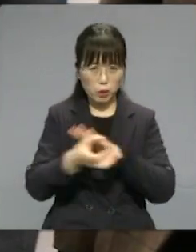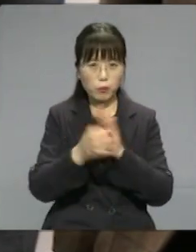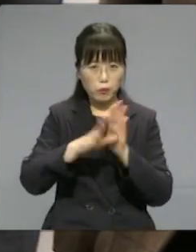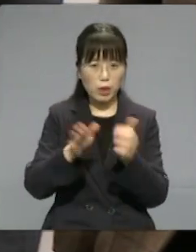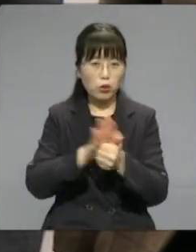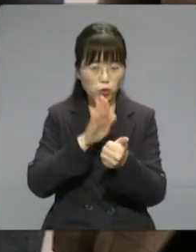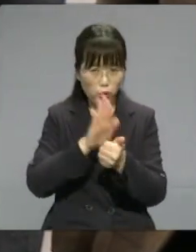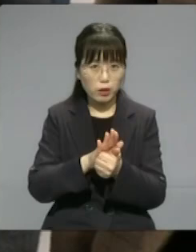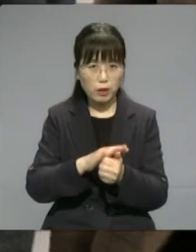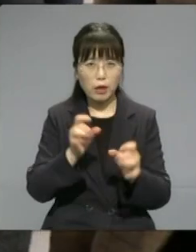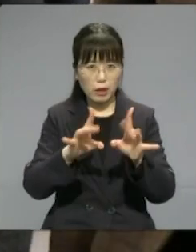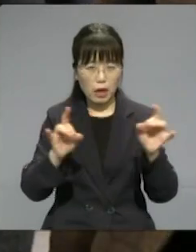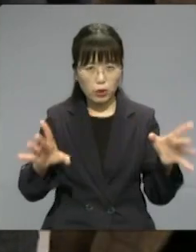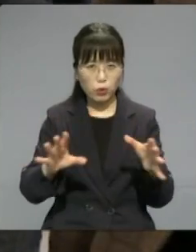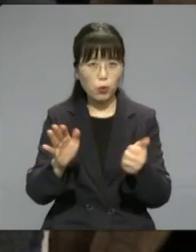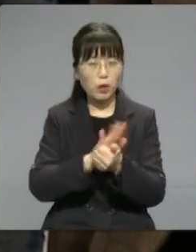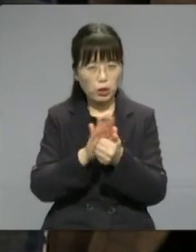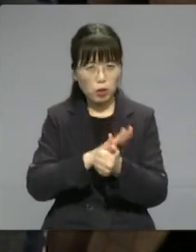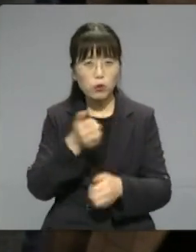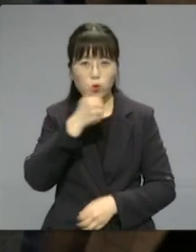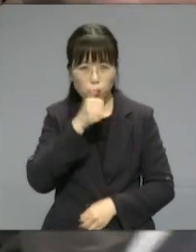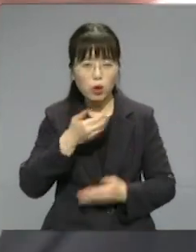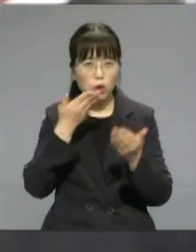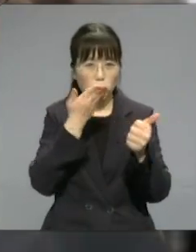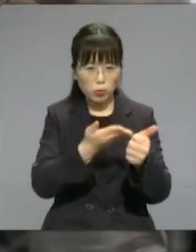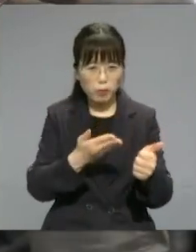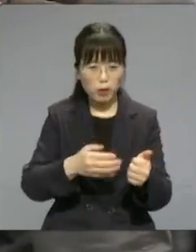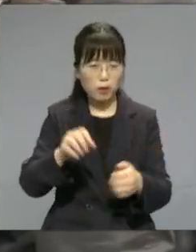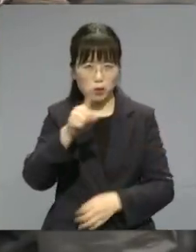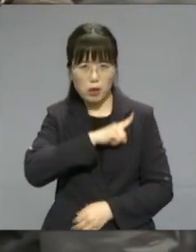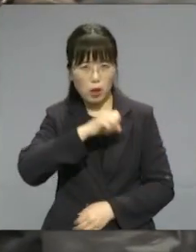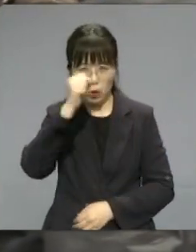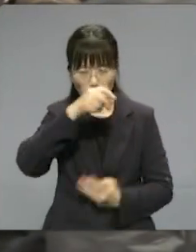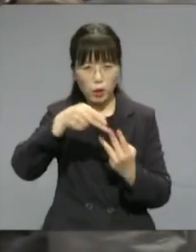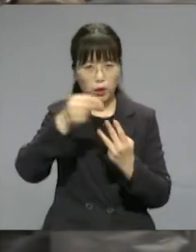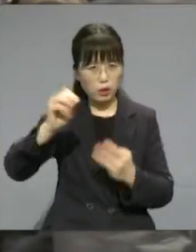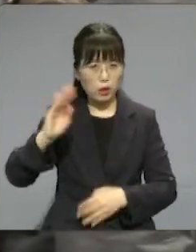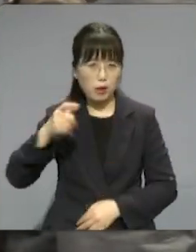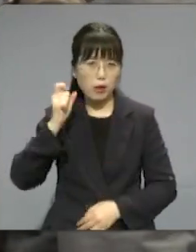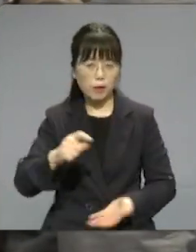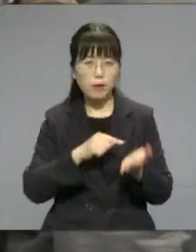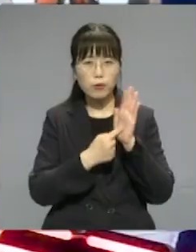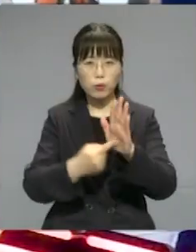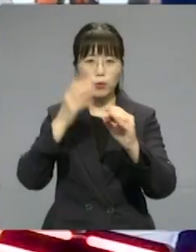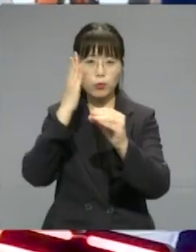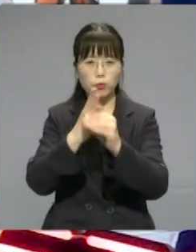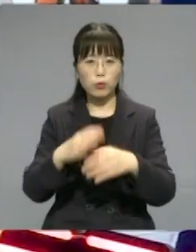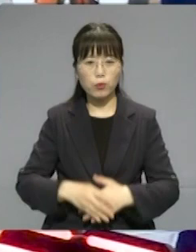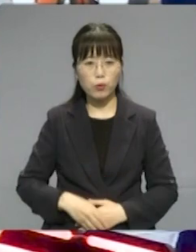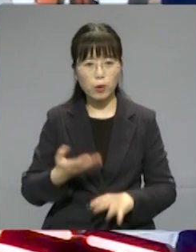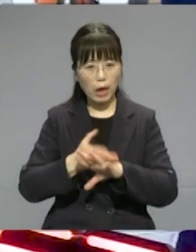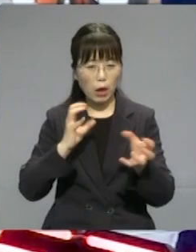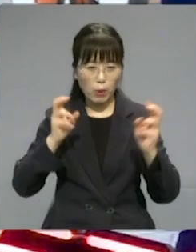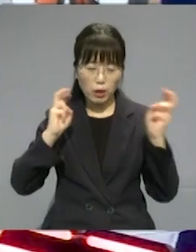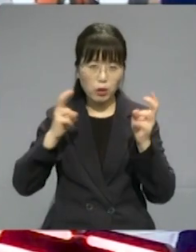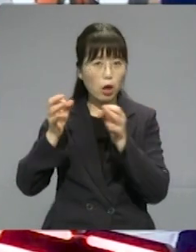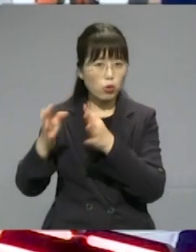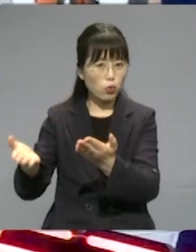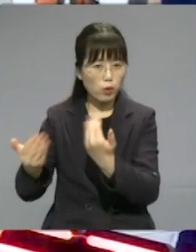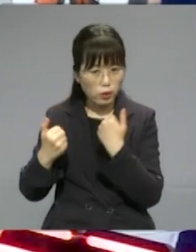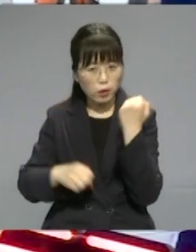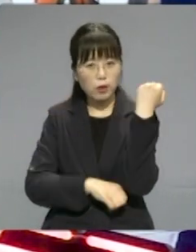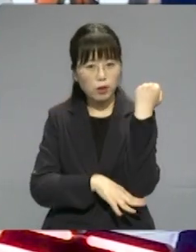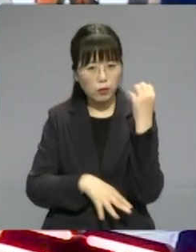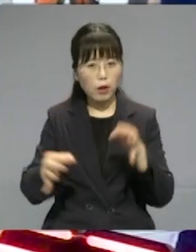지원되는 각종 혜택도 소개하며 최적의 선택이 될 것임을 강조했습니다. 해외 기업의 투자